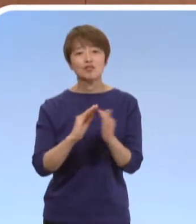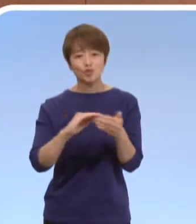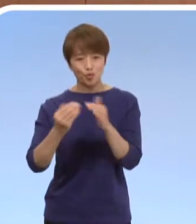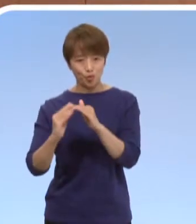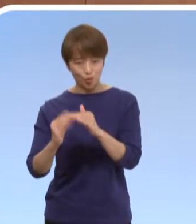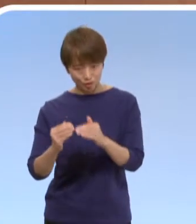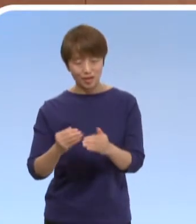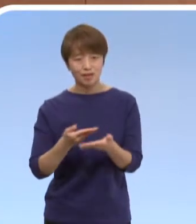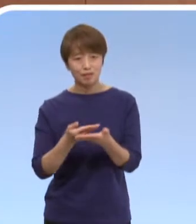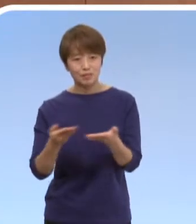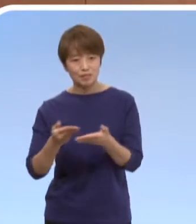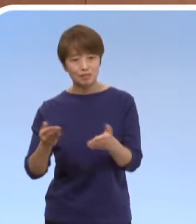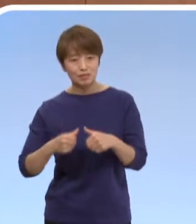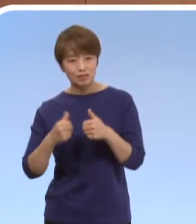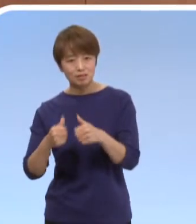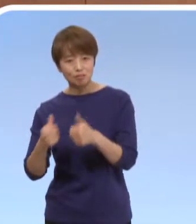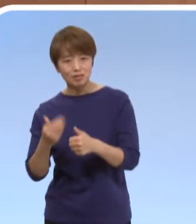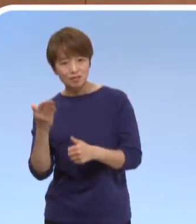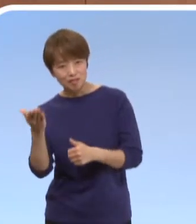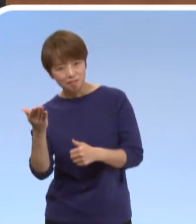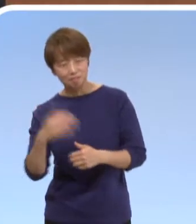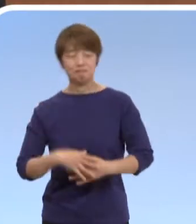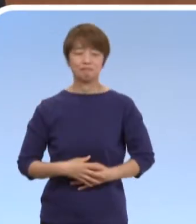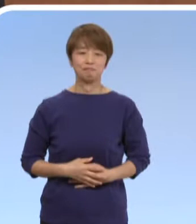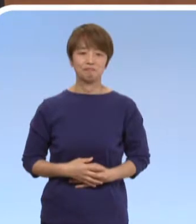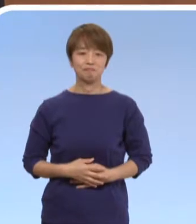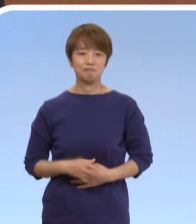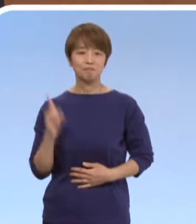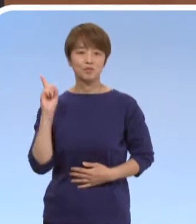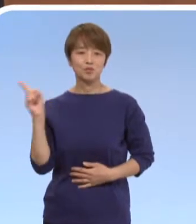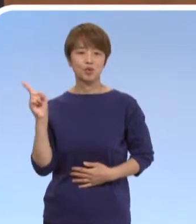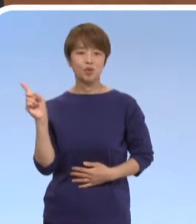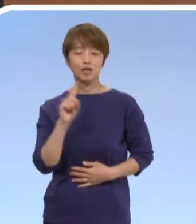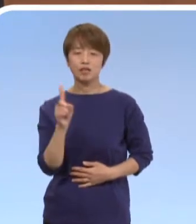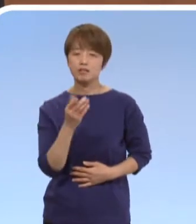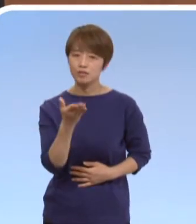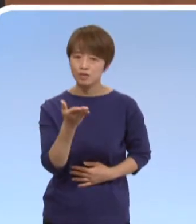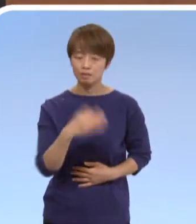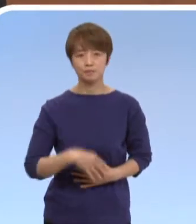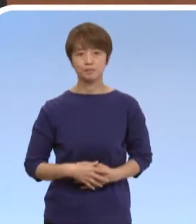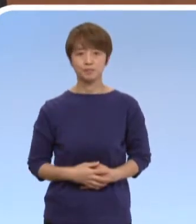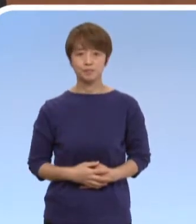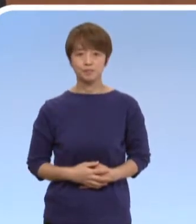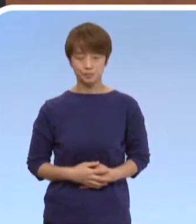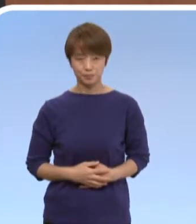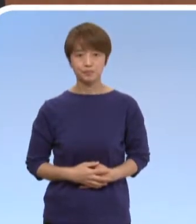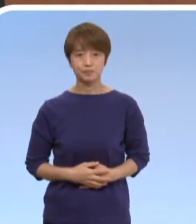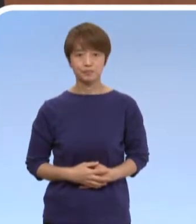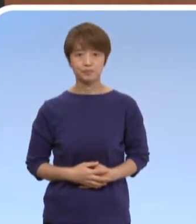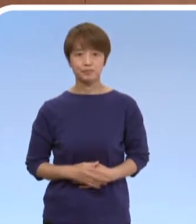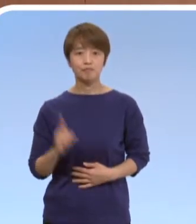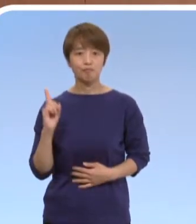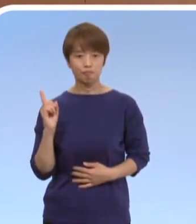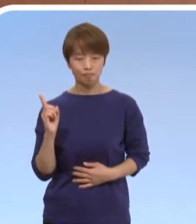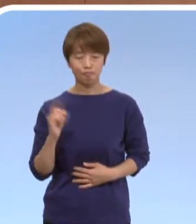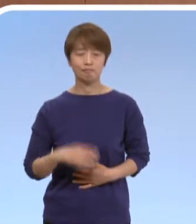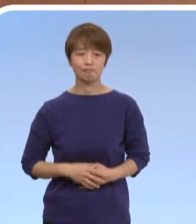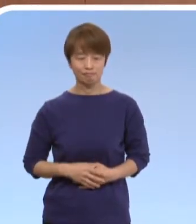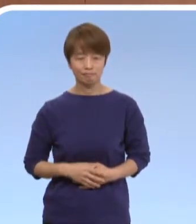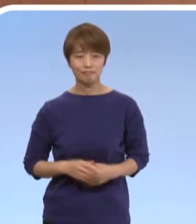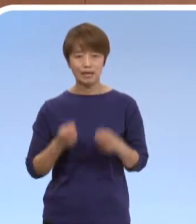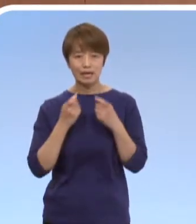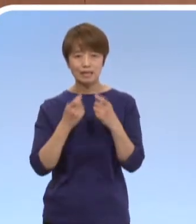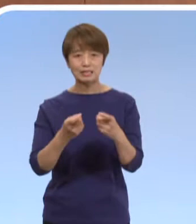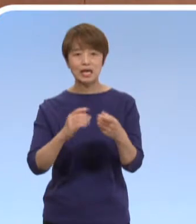しし肉グルメを食べ歩きしてみませんか？ その手に持っているものは何ですか？ こちらです